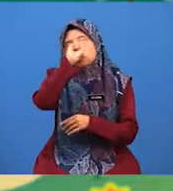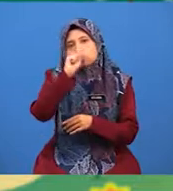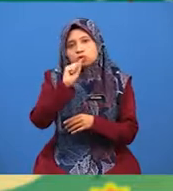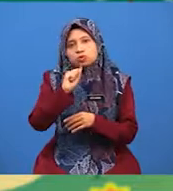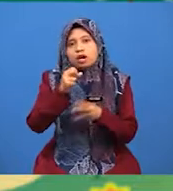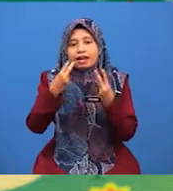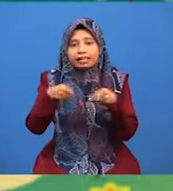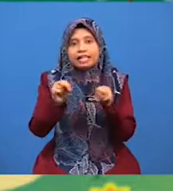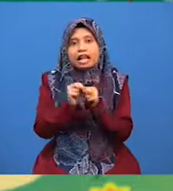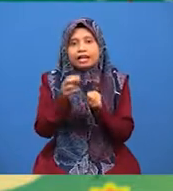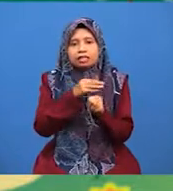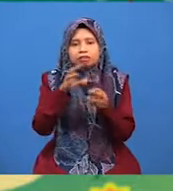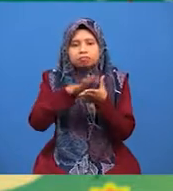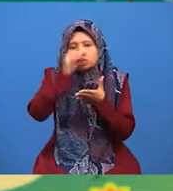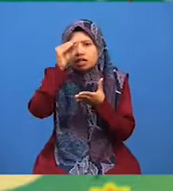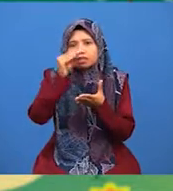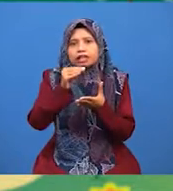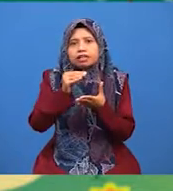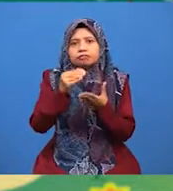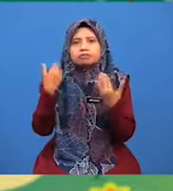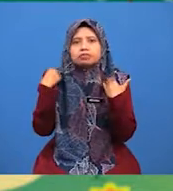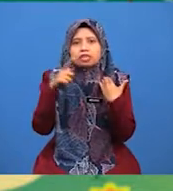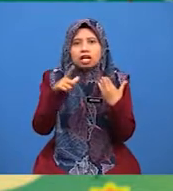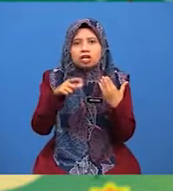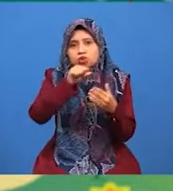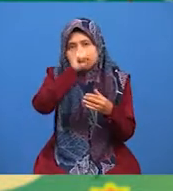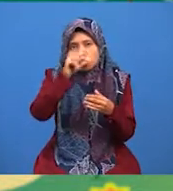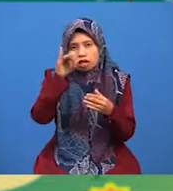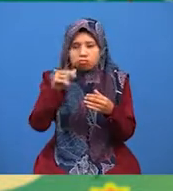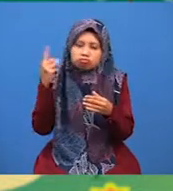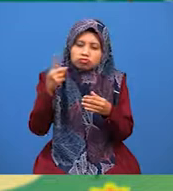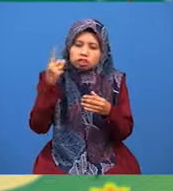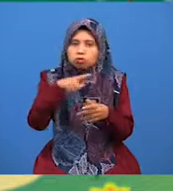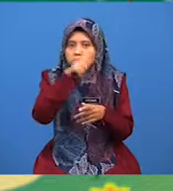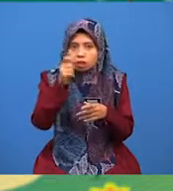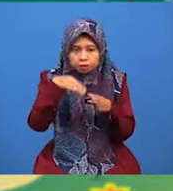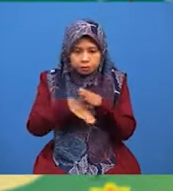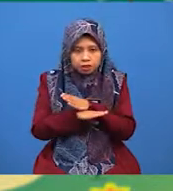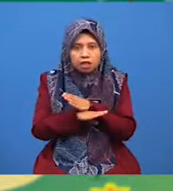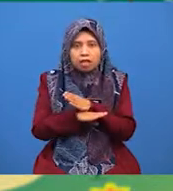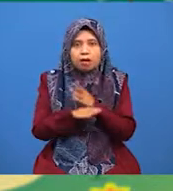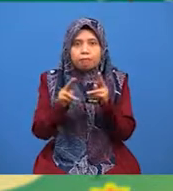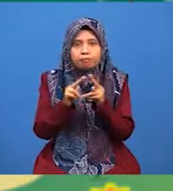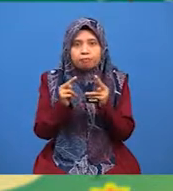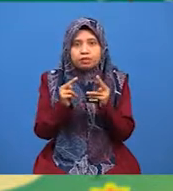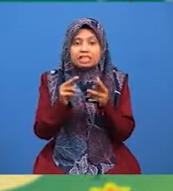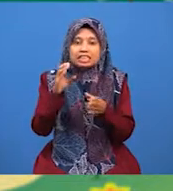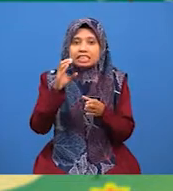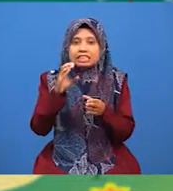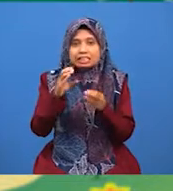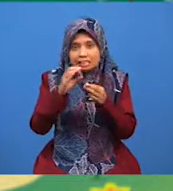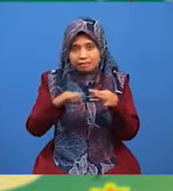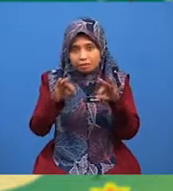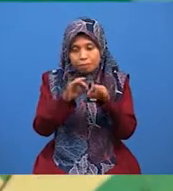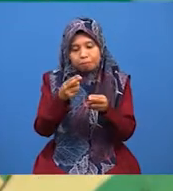Soalan tentang nilai dan pengajaran merupakan soalan yang selalu ditanya dalam komponen sastra ini.